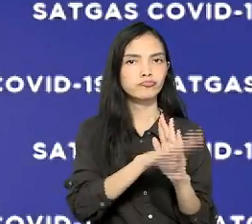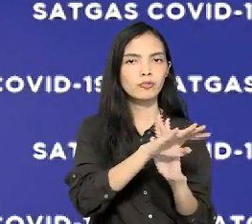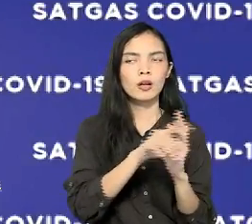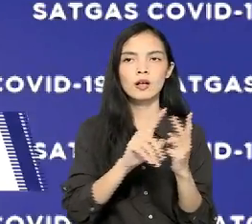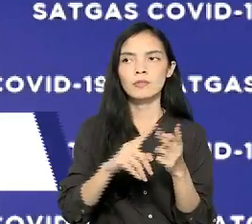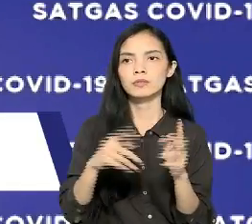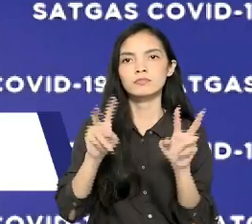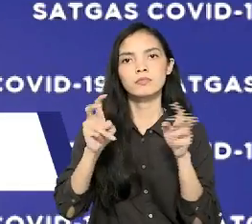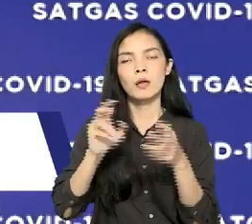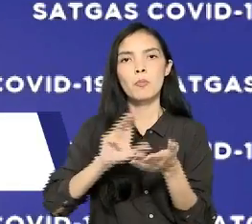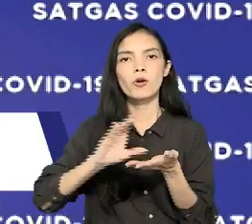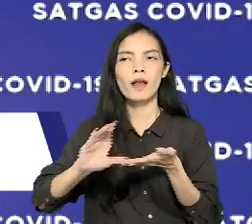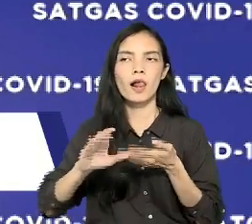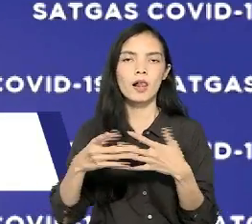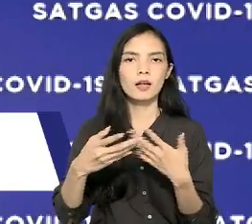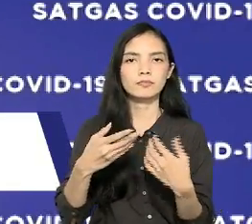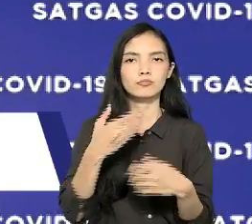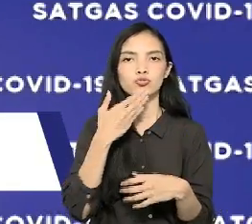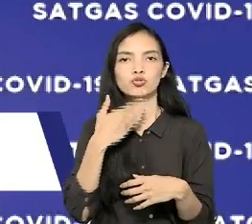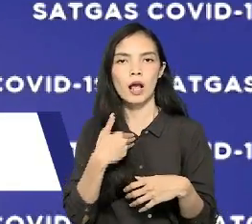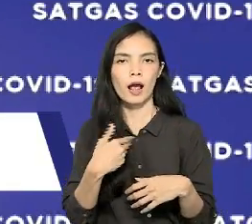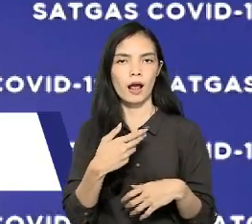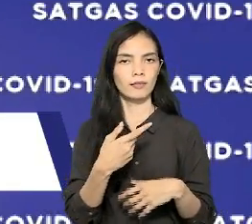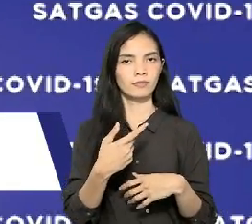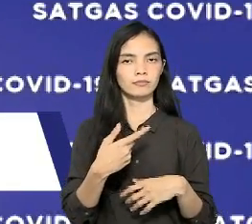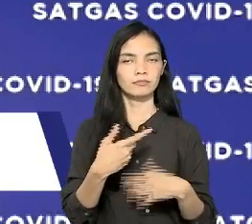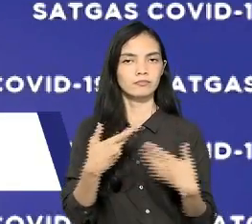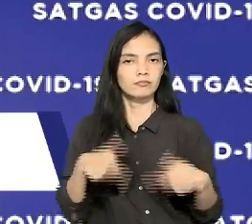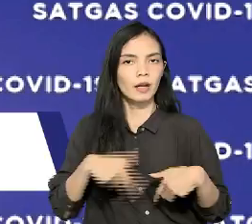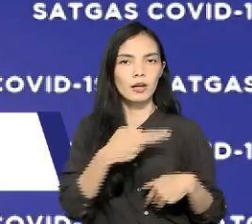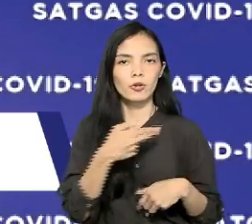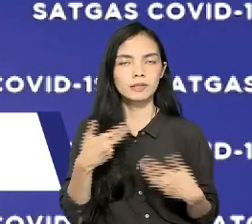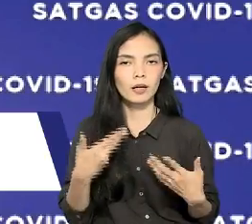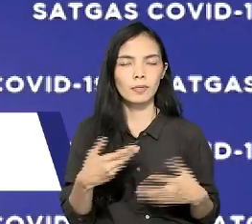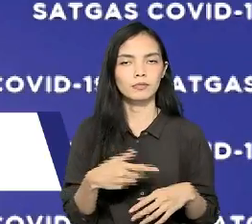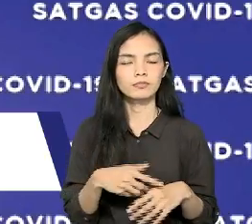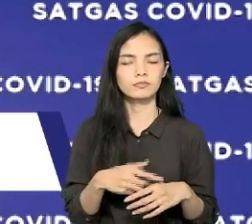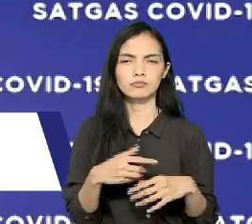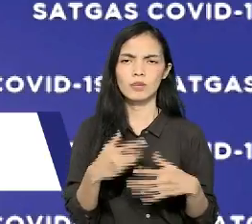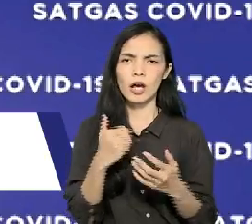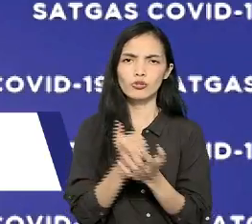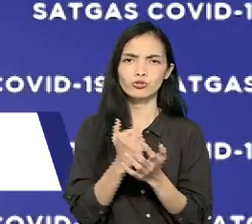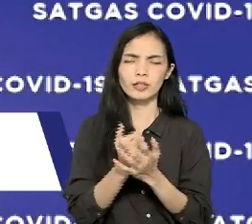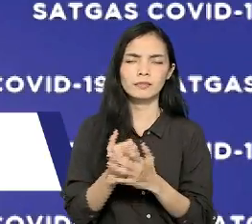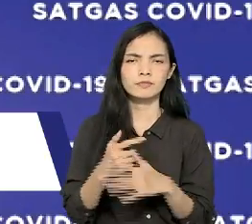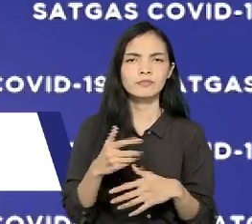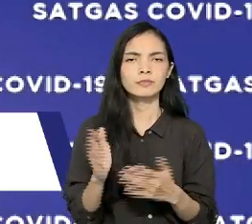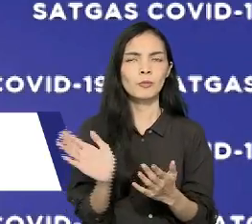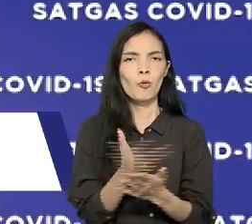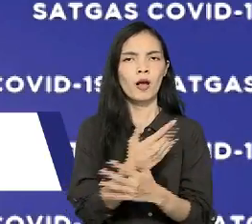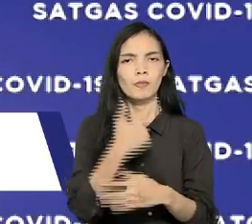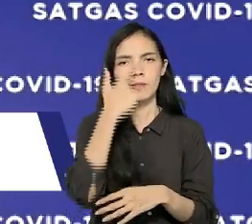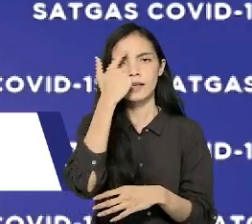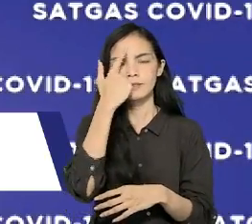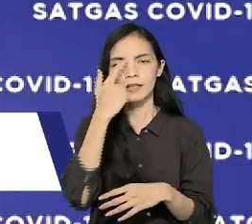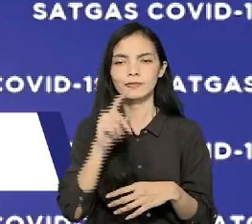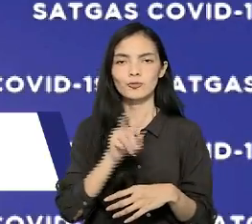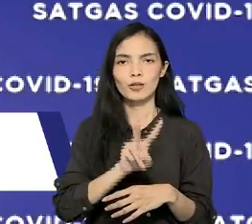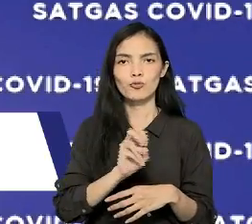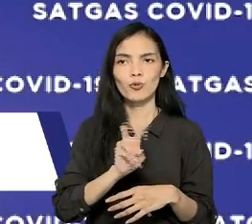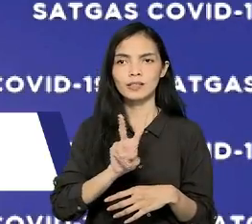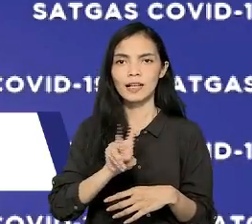dalam penanganannya. Sudah sepantasnya kita bersama-sama memetik pelajaran penanganan pandemi 1 tahun